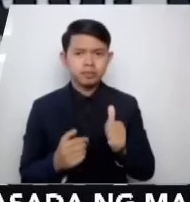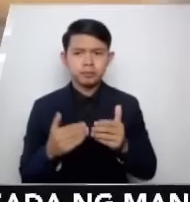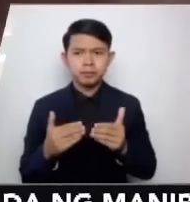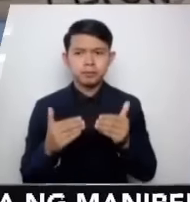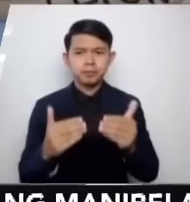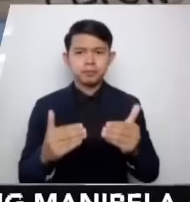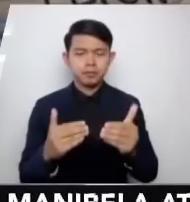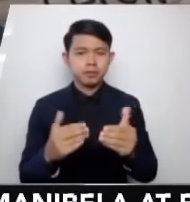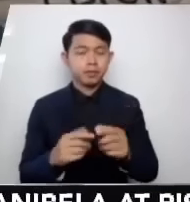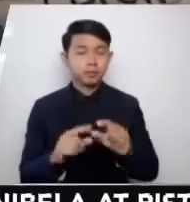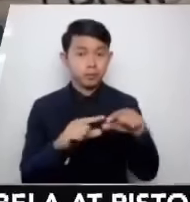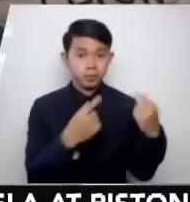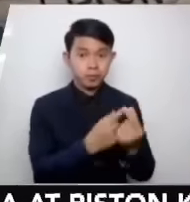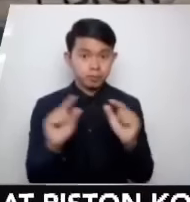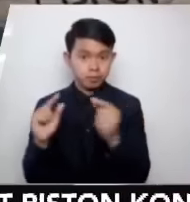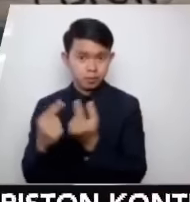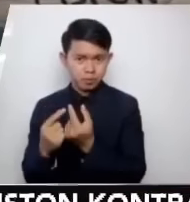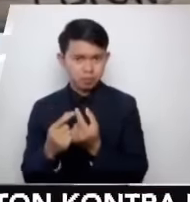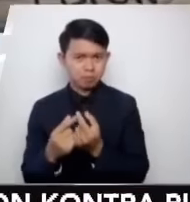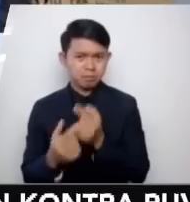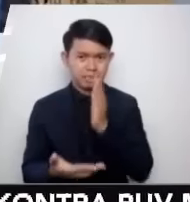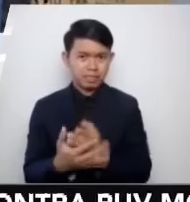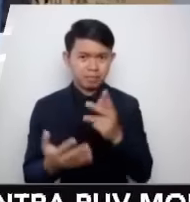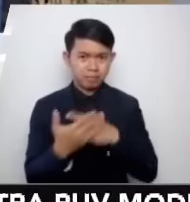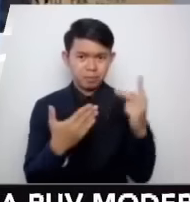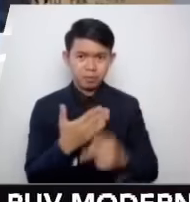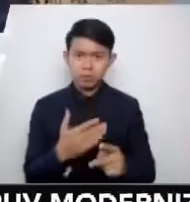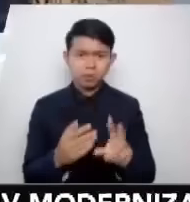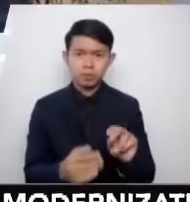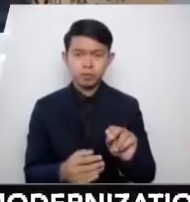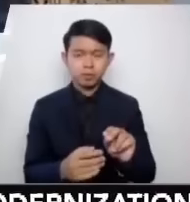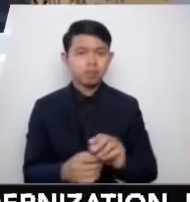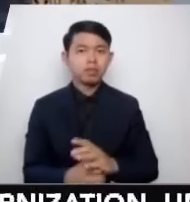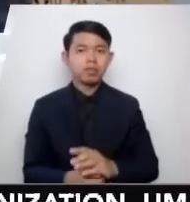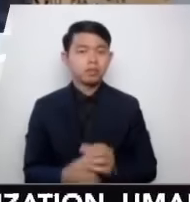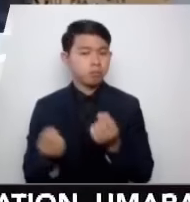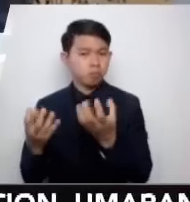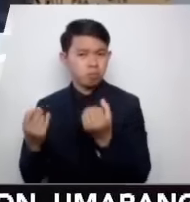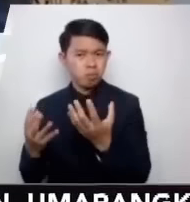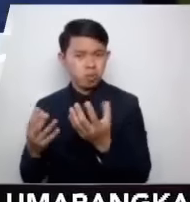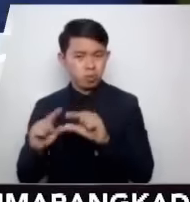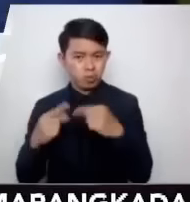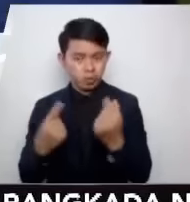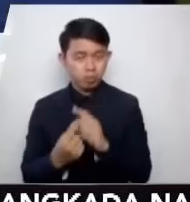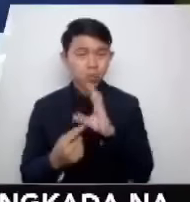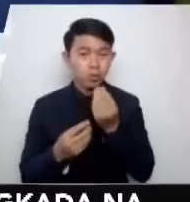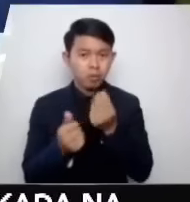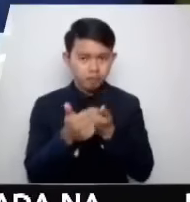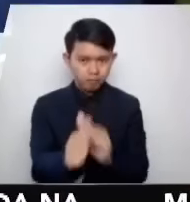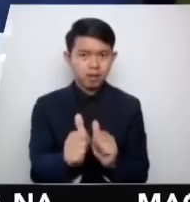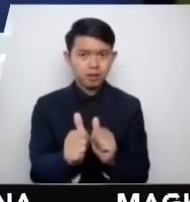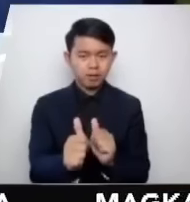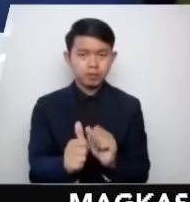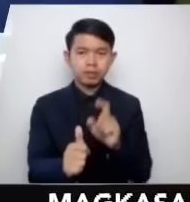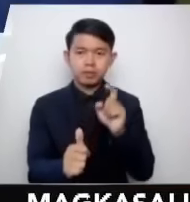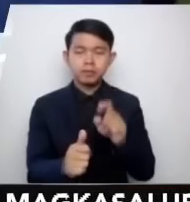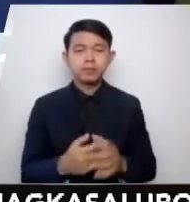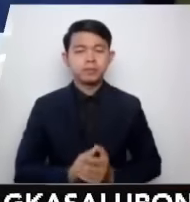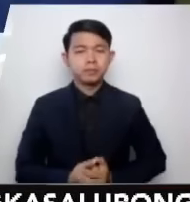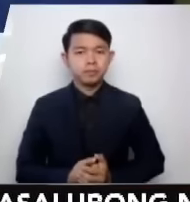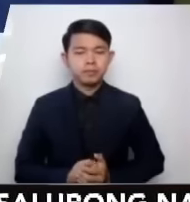ang programa. Hindi raw nila pwedeng talikuran ang mas maraming grupo na tumalima rito. Sabi naman ni LTFRB Chairman Teofilo